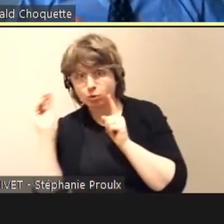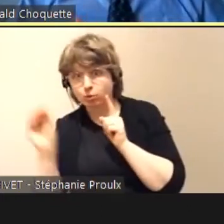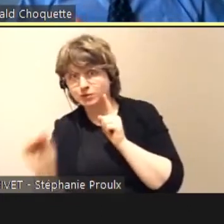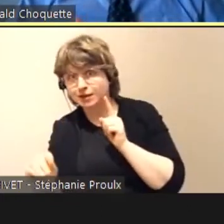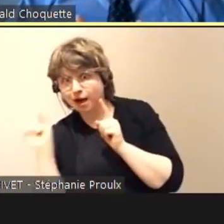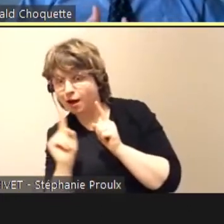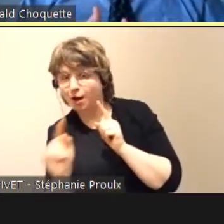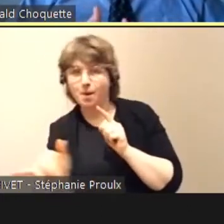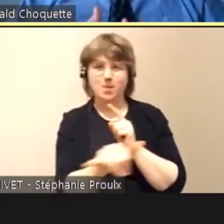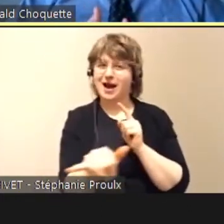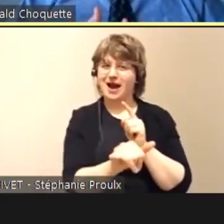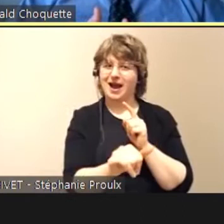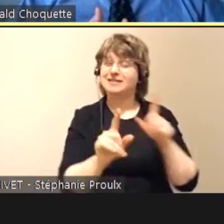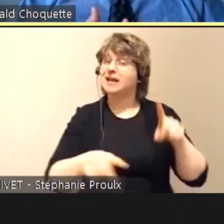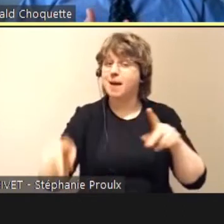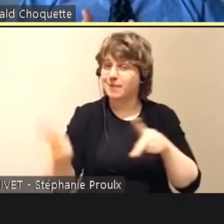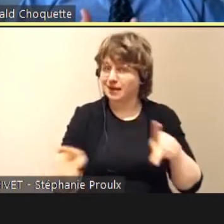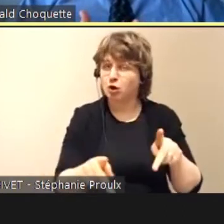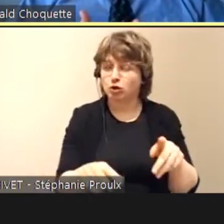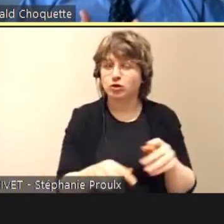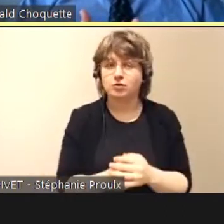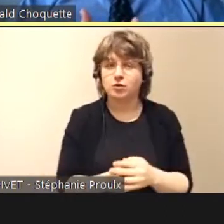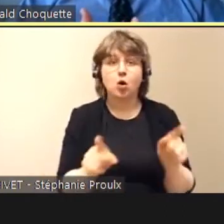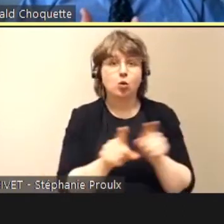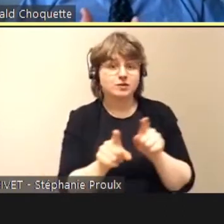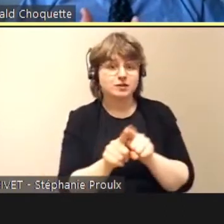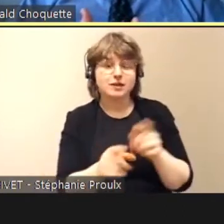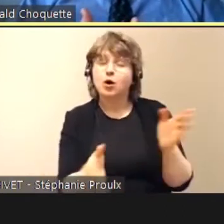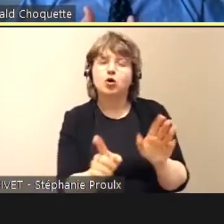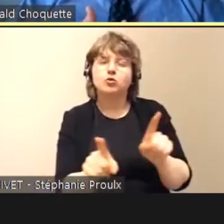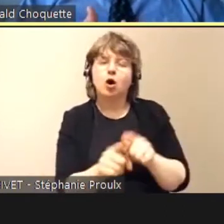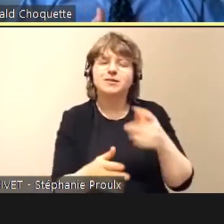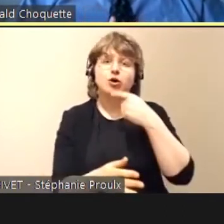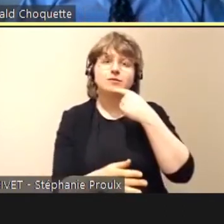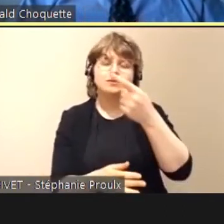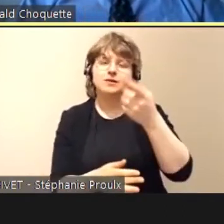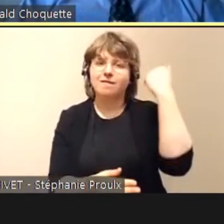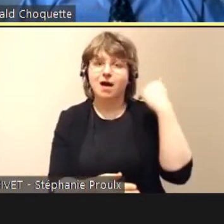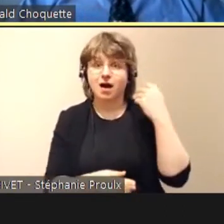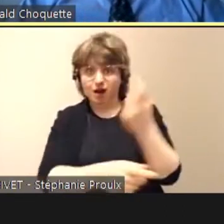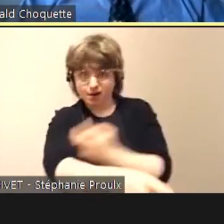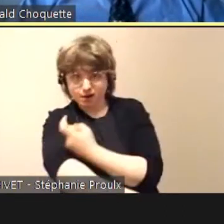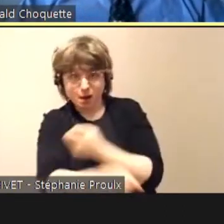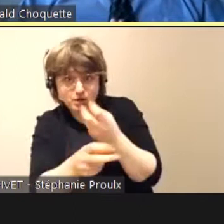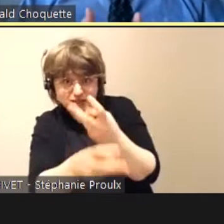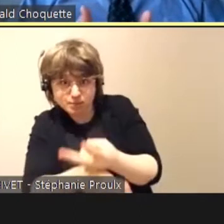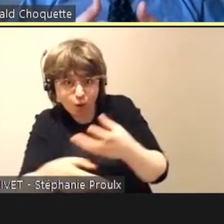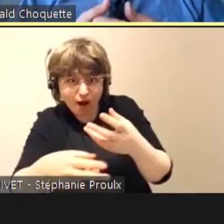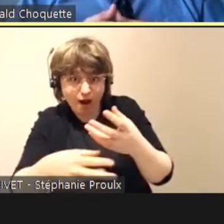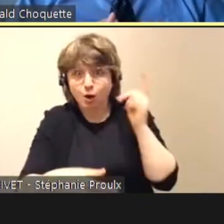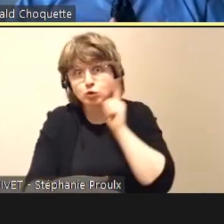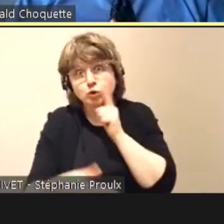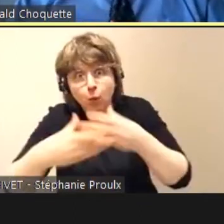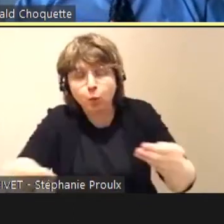comme on disait auparavant, ça ne peut pas être traité sur le plan médical. OK? Puis